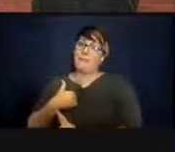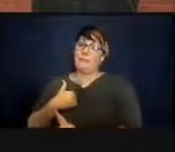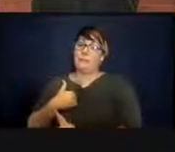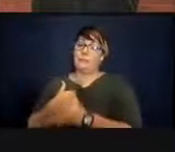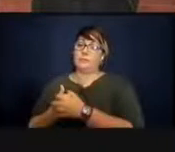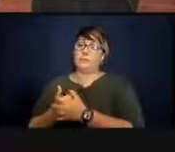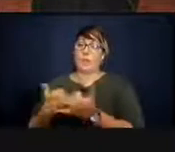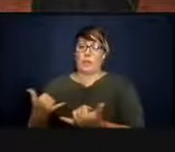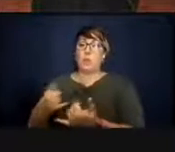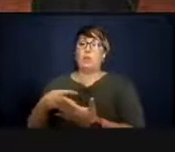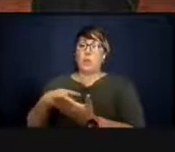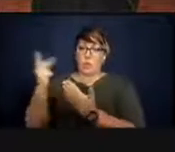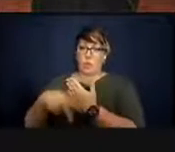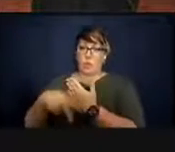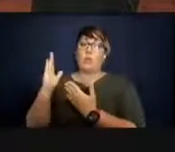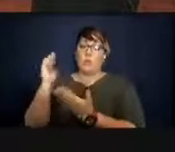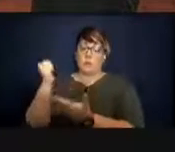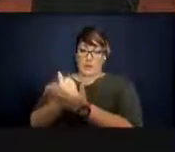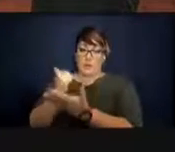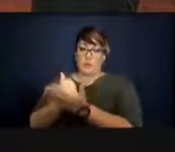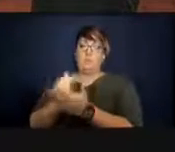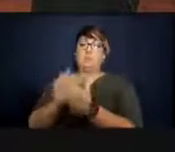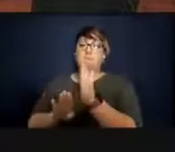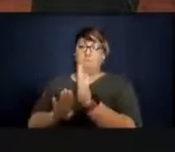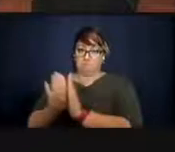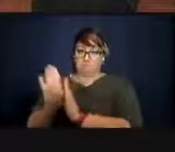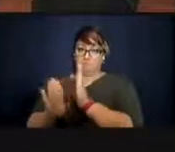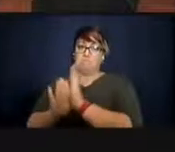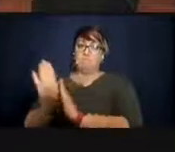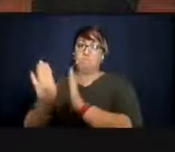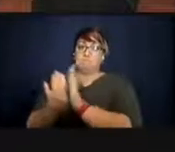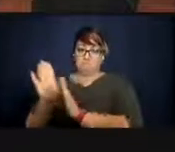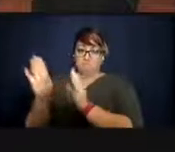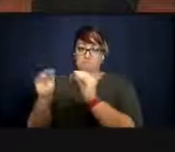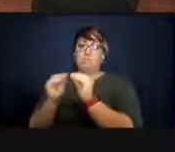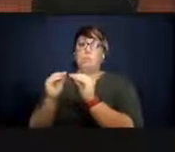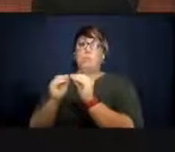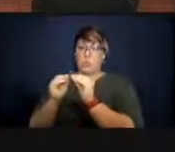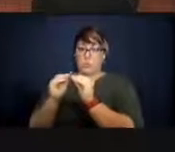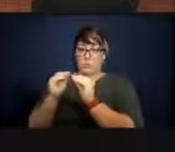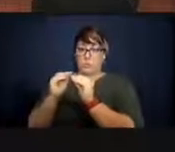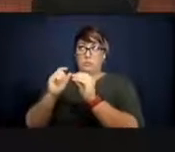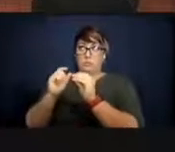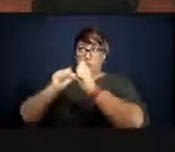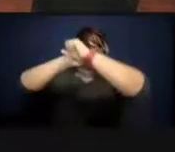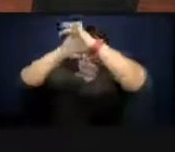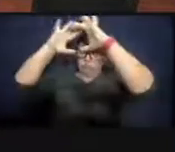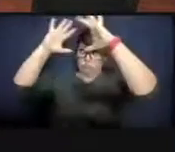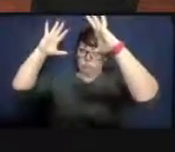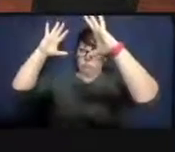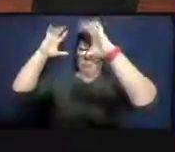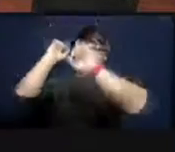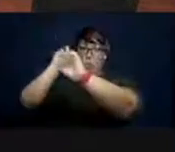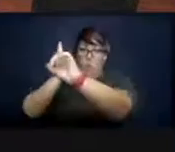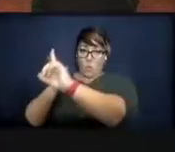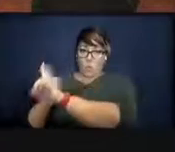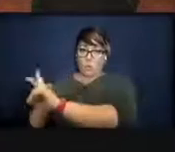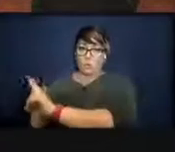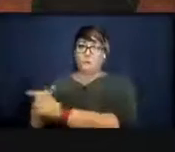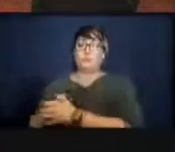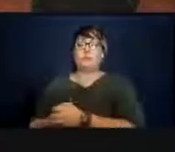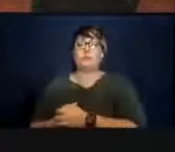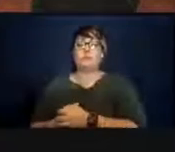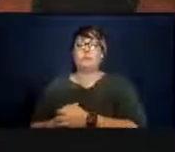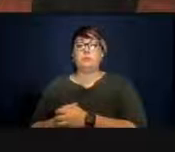على الطلاب وعلى الأطفال أن يروا لكي يتمكنوا من تطوير الأحلام وإيجاد طرق لتحقيق